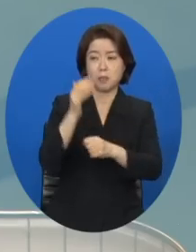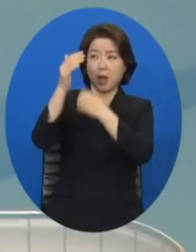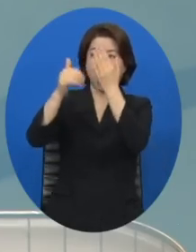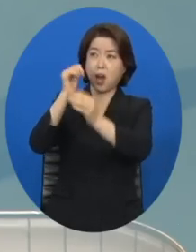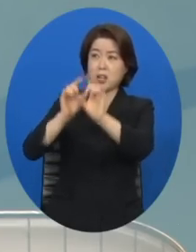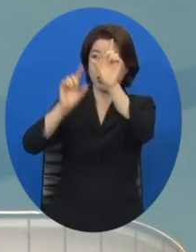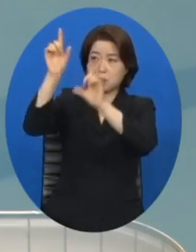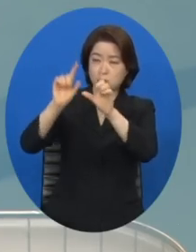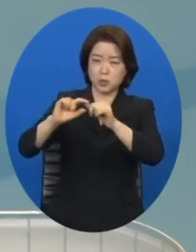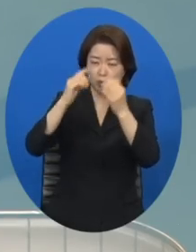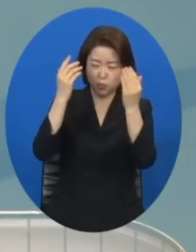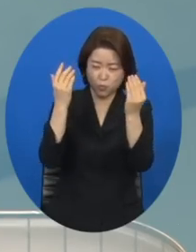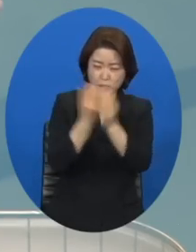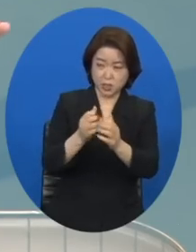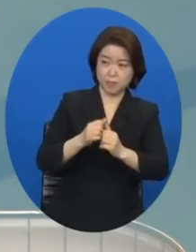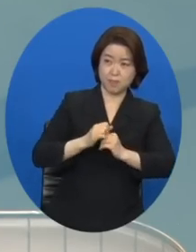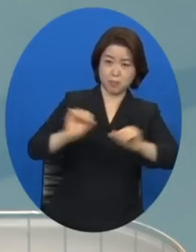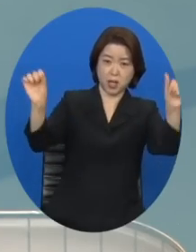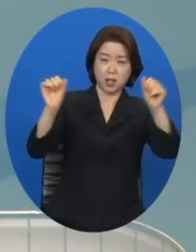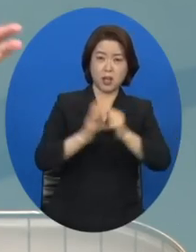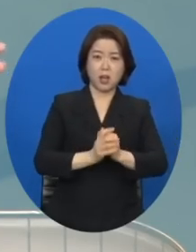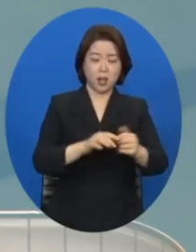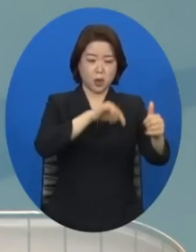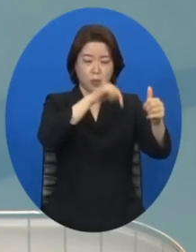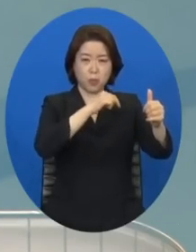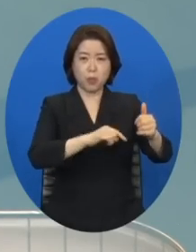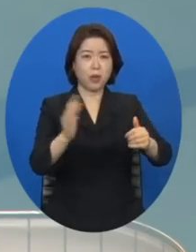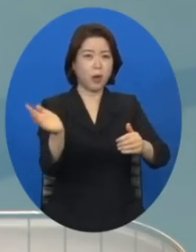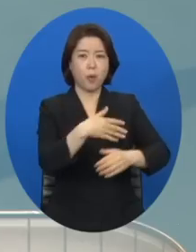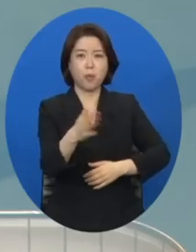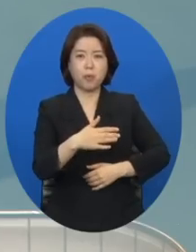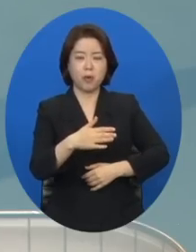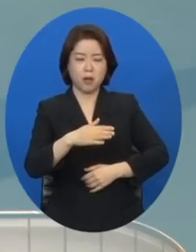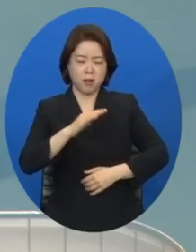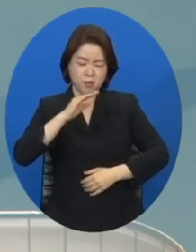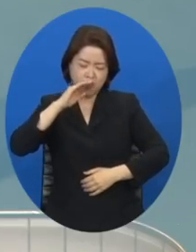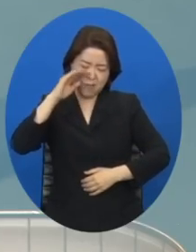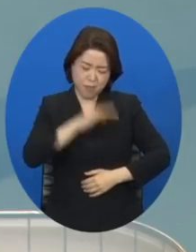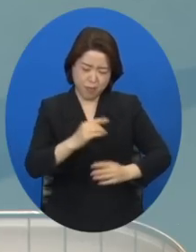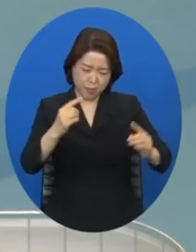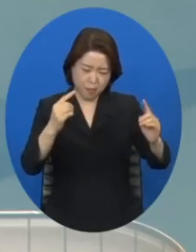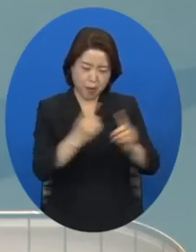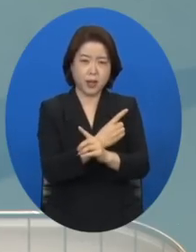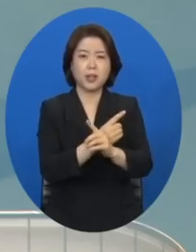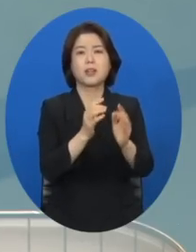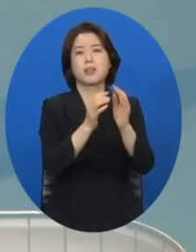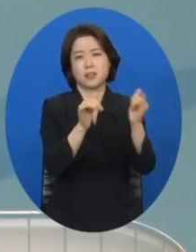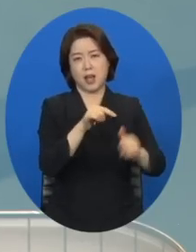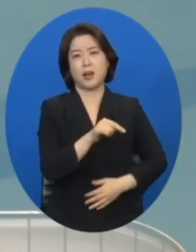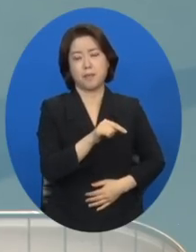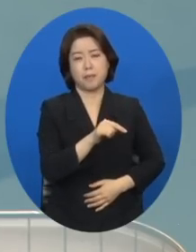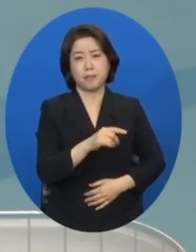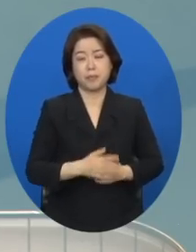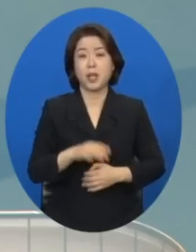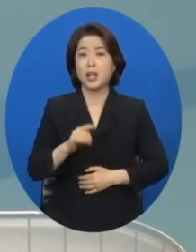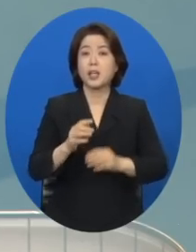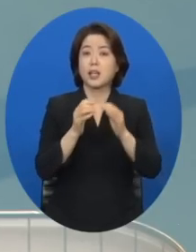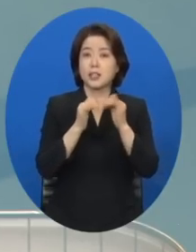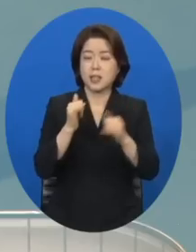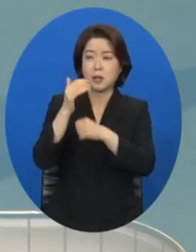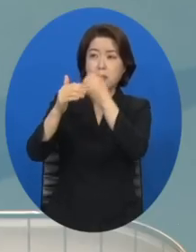완전히 깨어지고 파괴되어지고 흉추 벽에 변해버린 그런 모습 바로 이것이 인간이